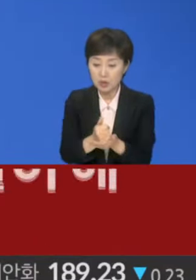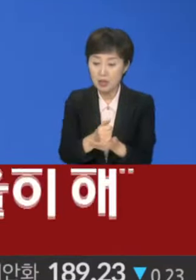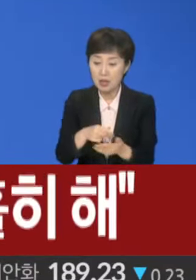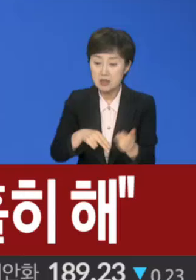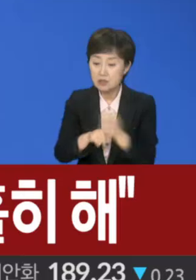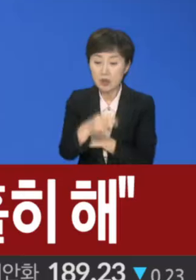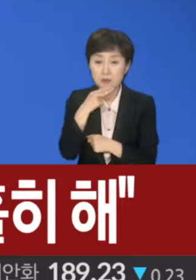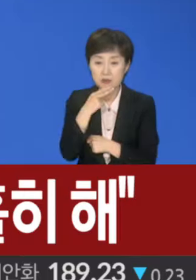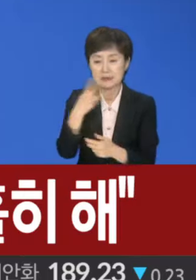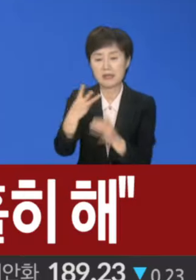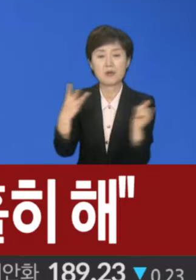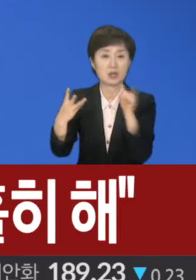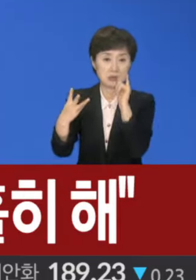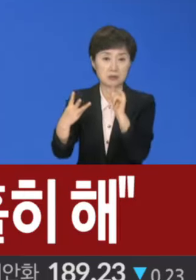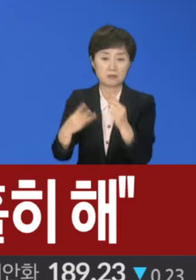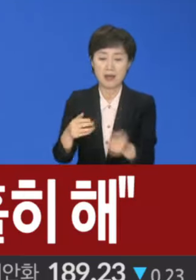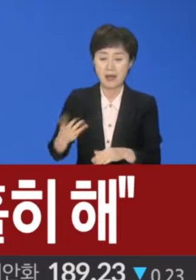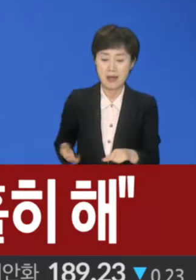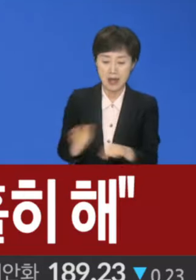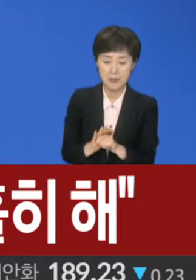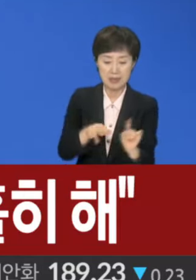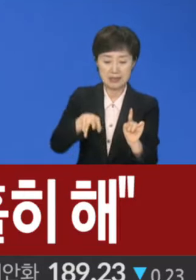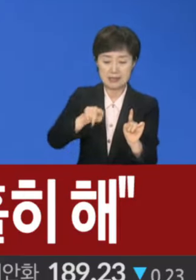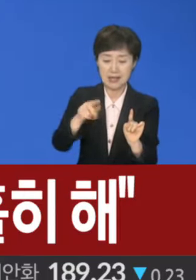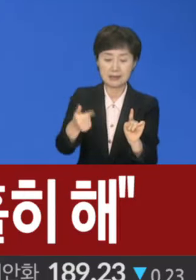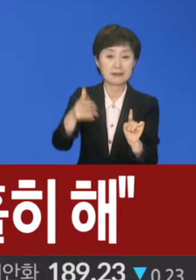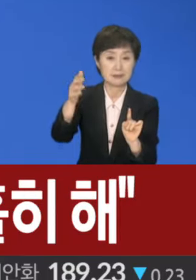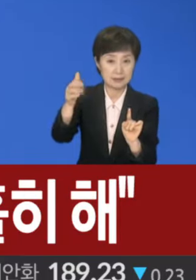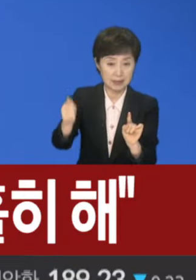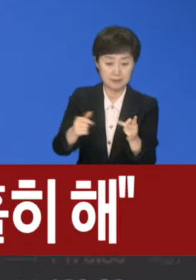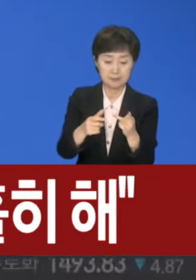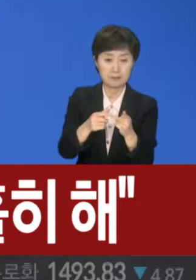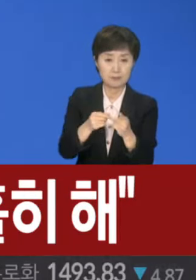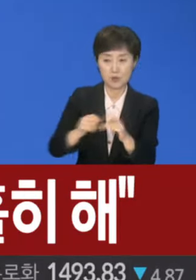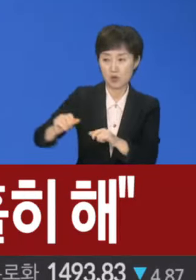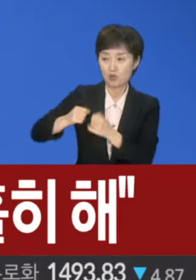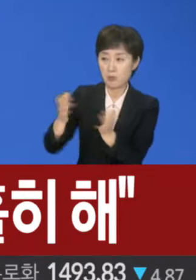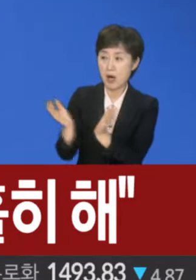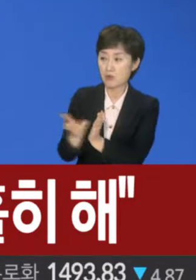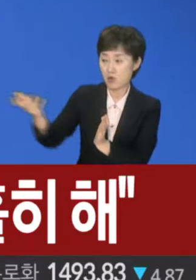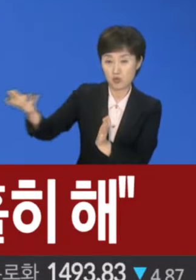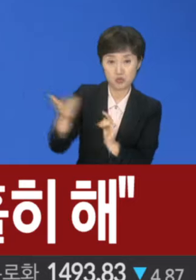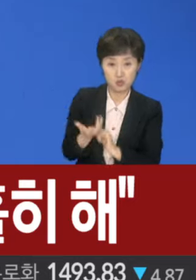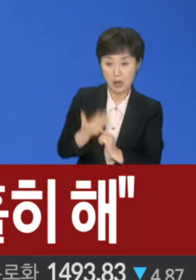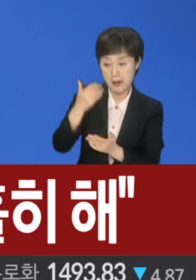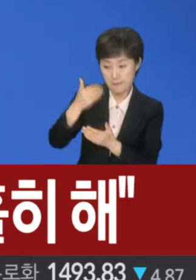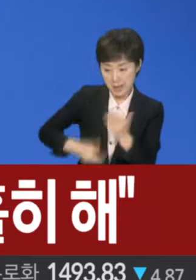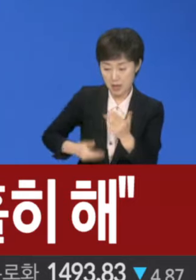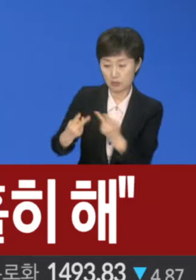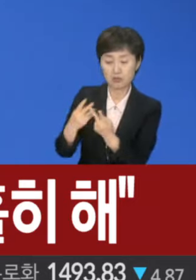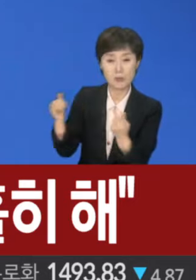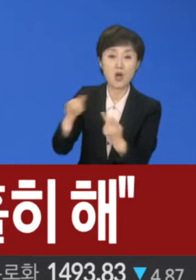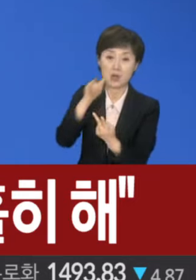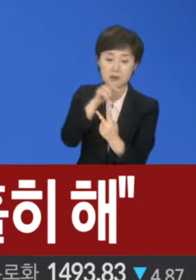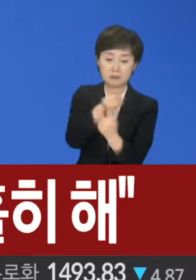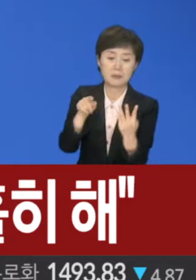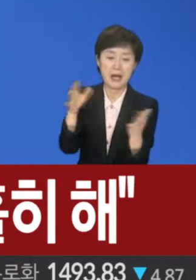3명으로 해병 1사단장과 국방부 조사본부에서 재차 이첩되어 올 때 혐의자에서 빠진 간부